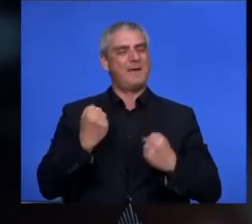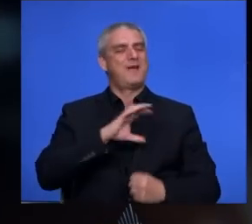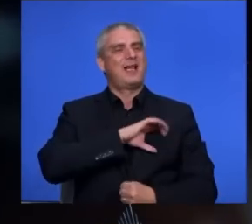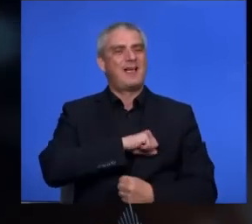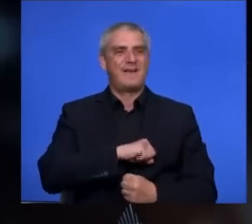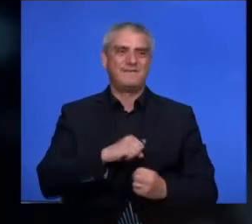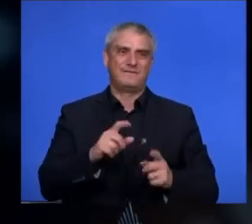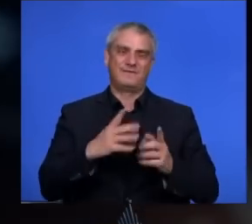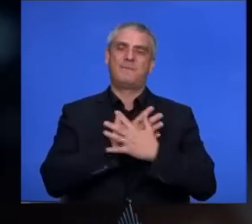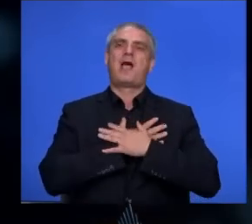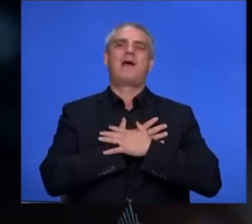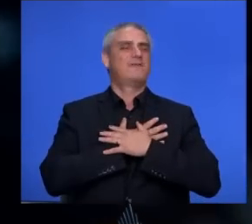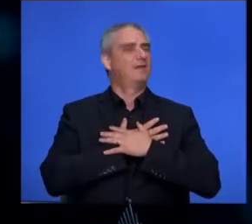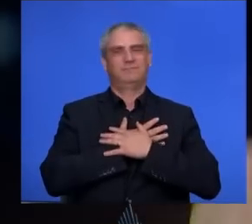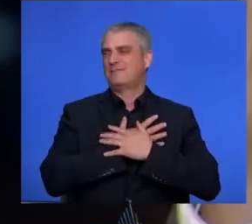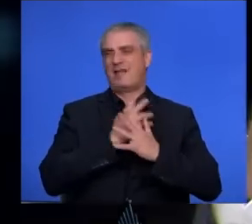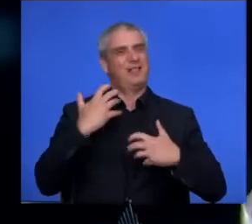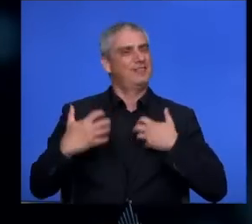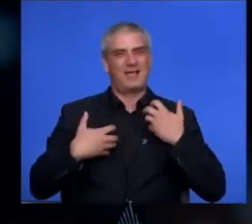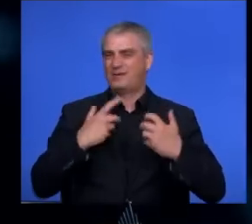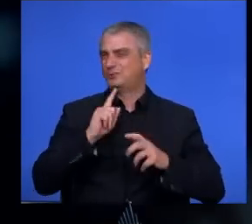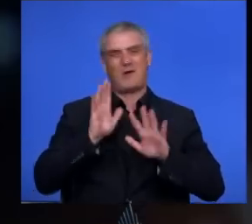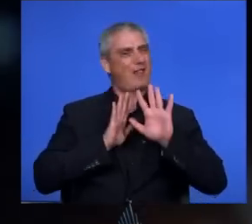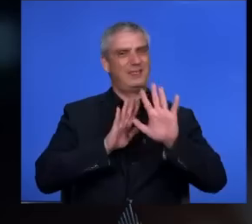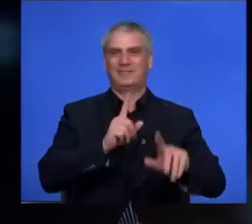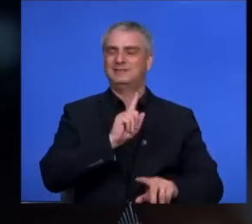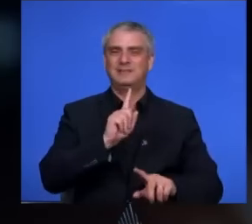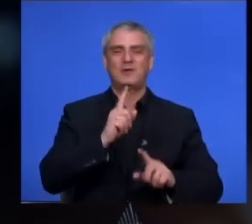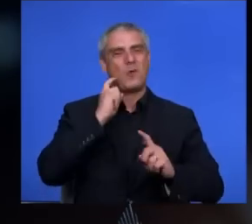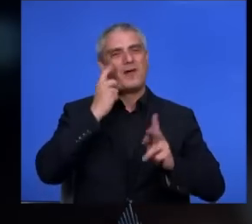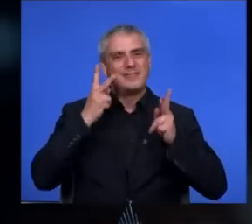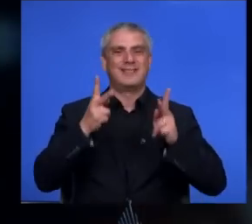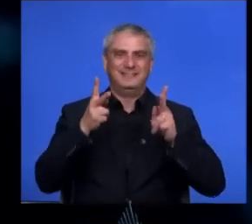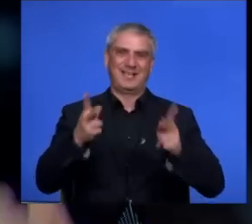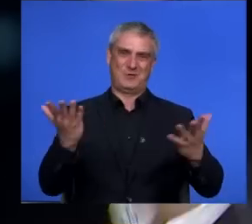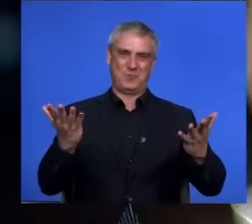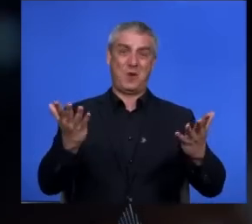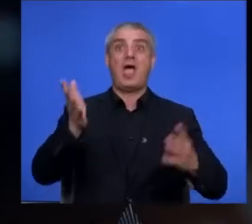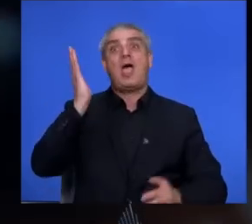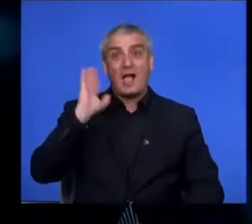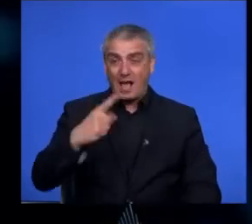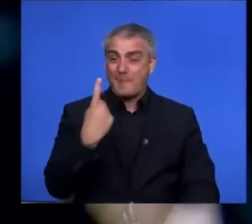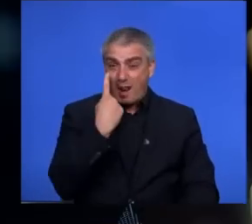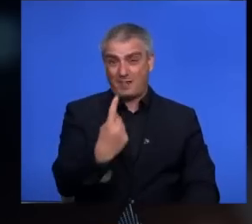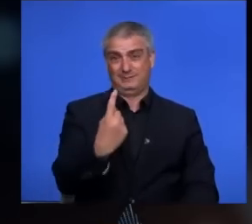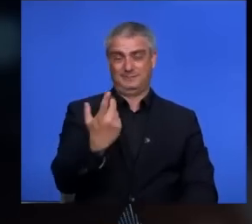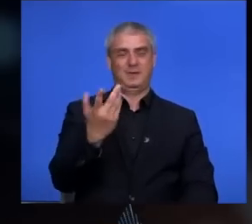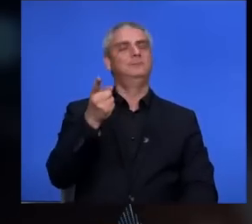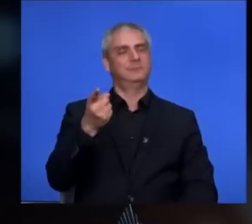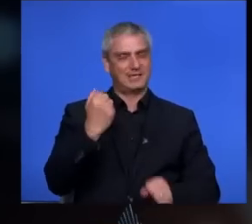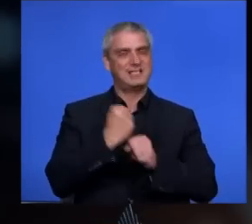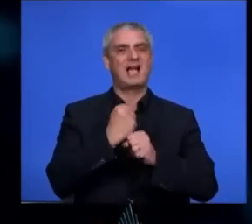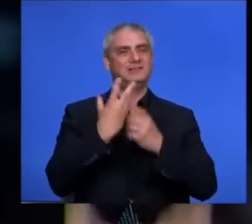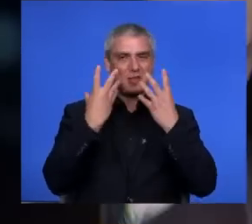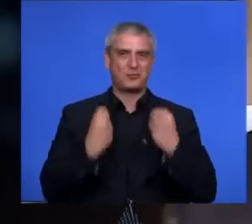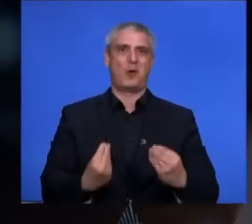באהבה, אל תכעסו, אל תשנאו, תצחקו גם על עצמכם, זה יעשה לכם